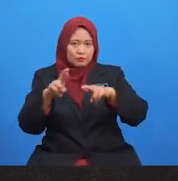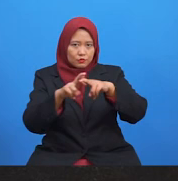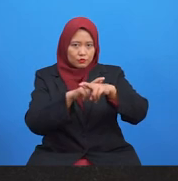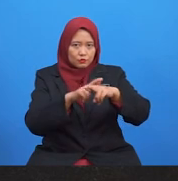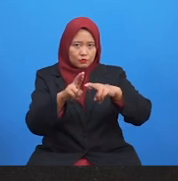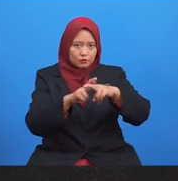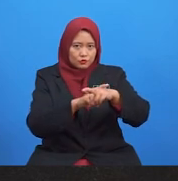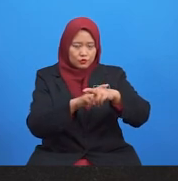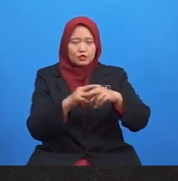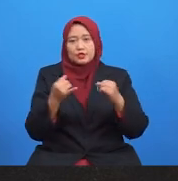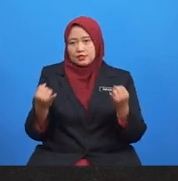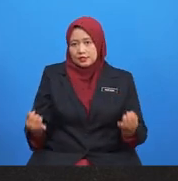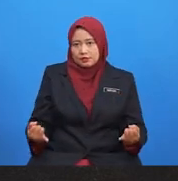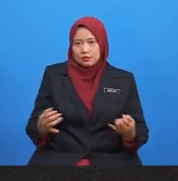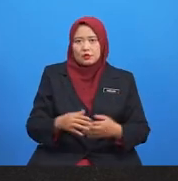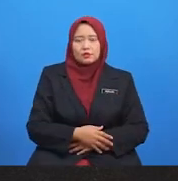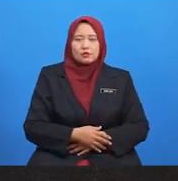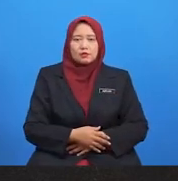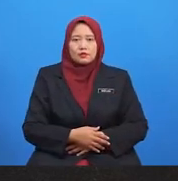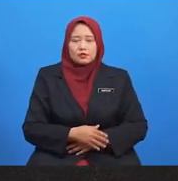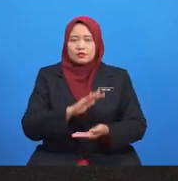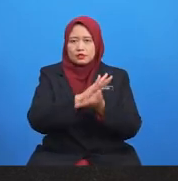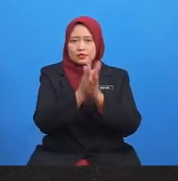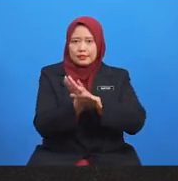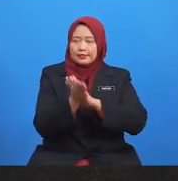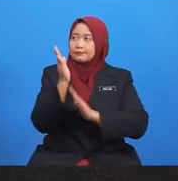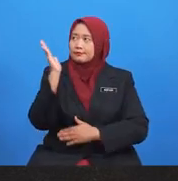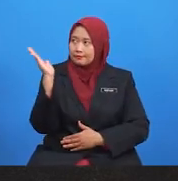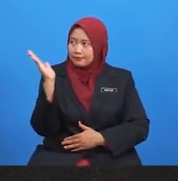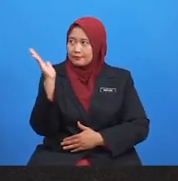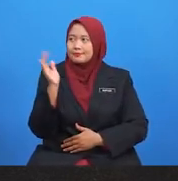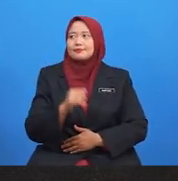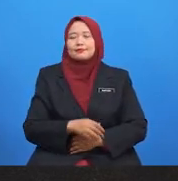padu. Maka ia akan jadi seperti di paparan skrin.